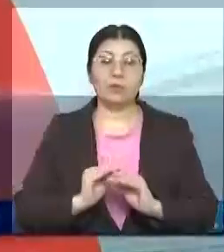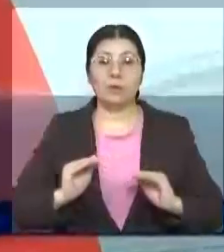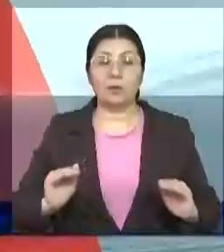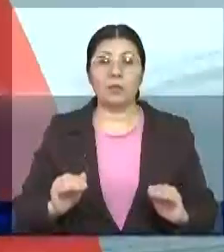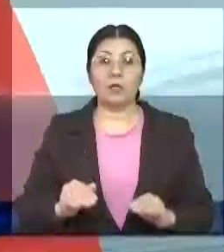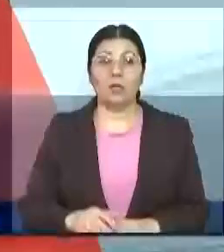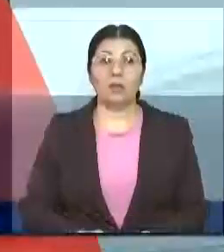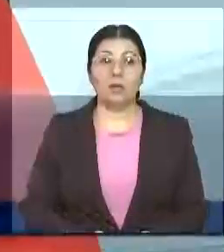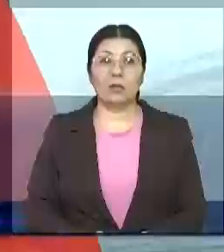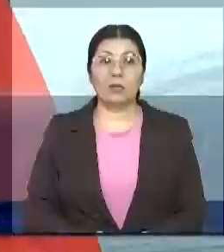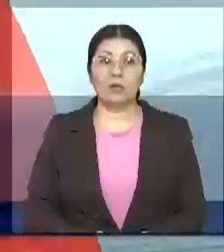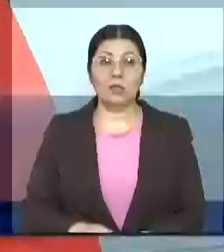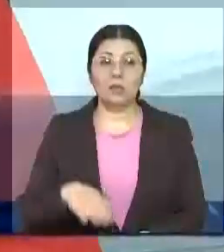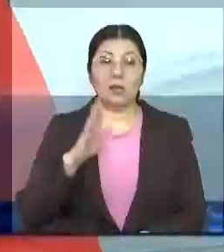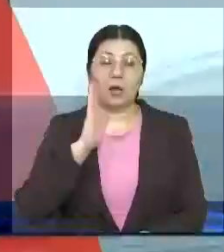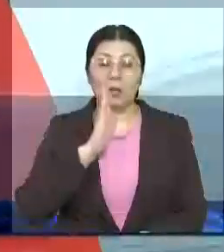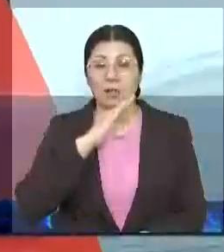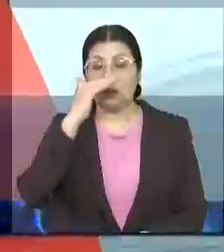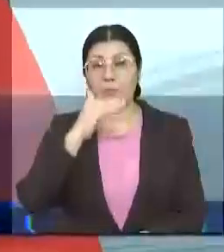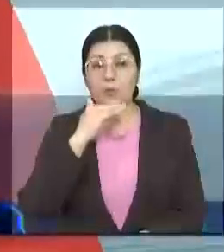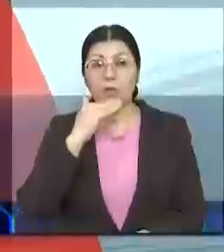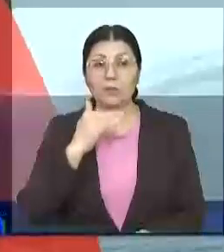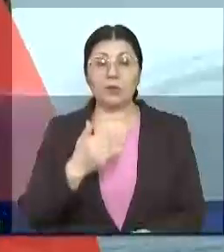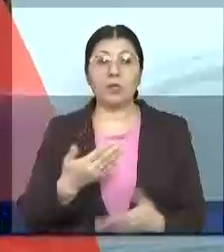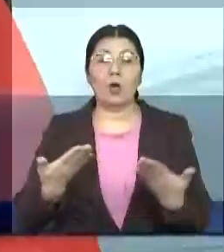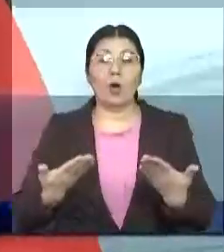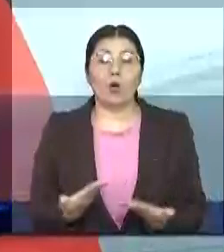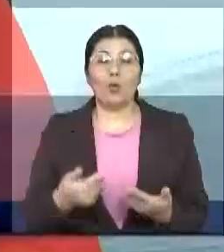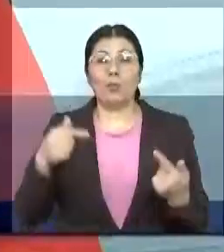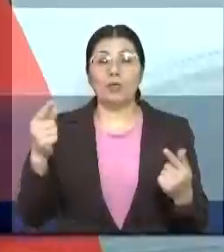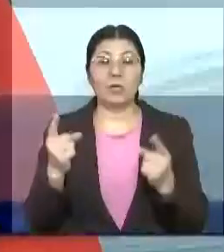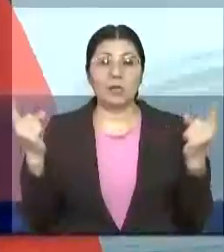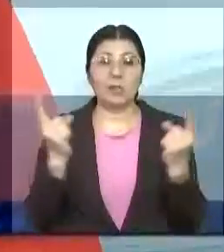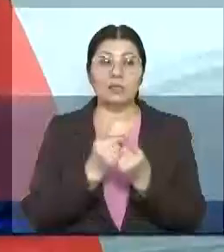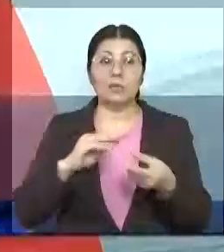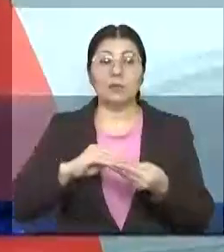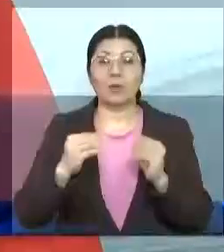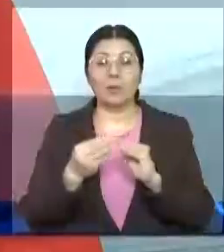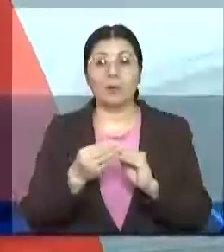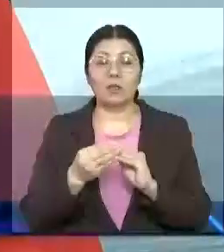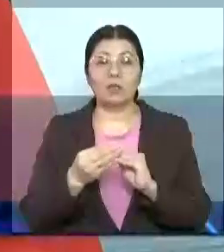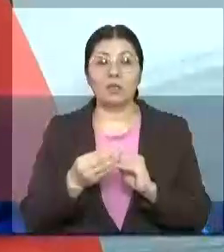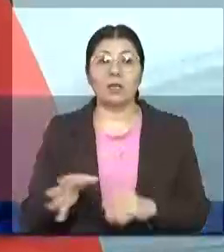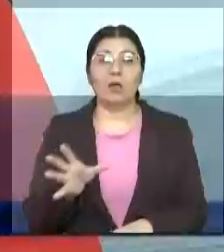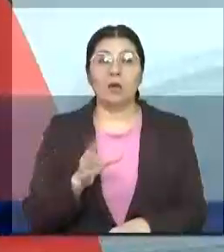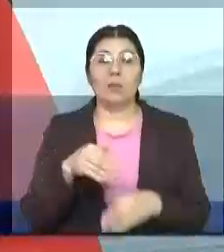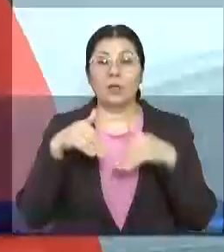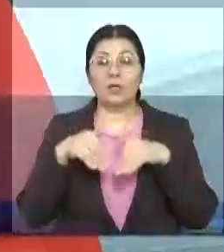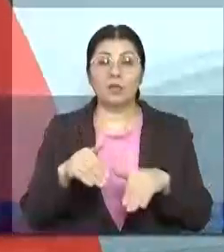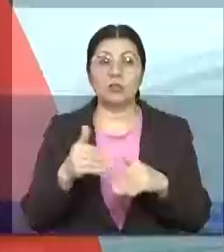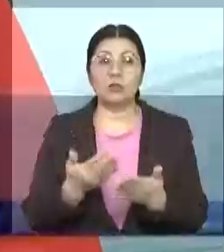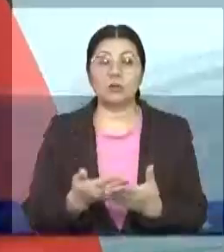осы нақты ата-ана мен бала арасындағы өмірде кездесетін проблемалық мәселелердің барлығын жаңағы